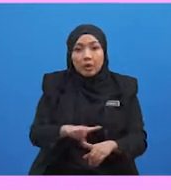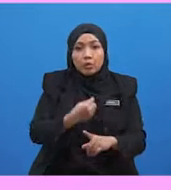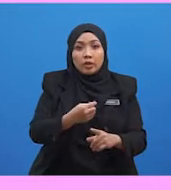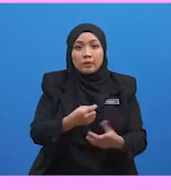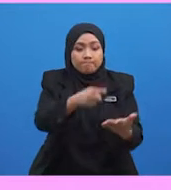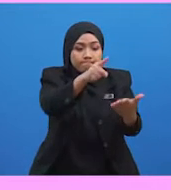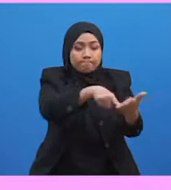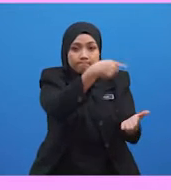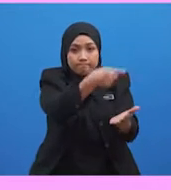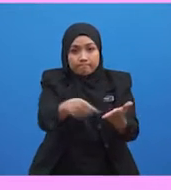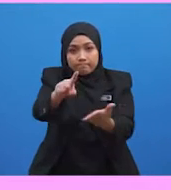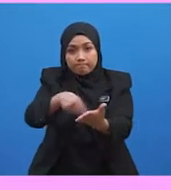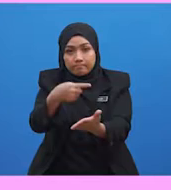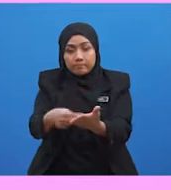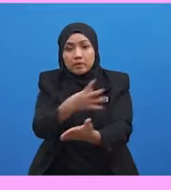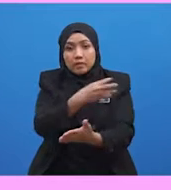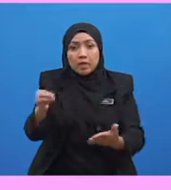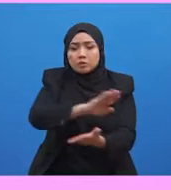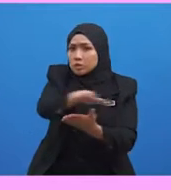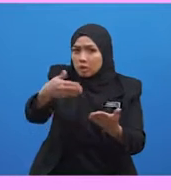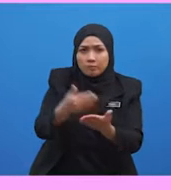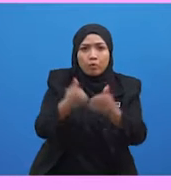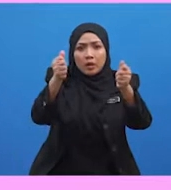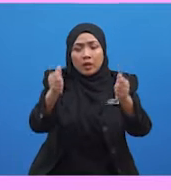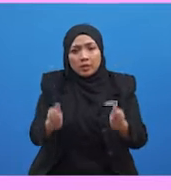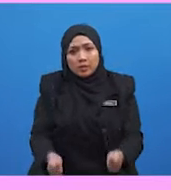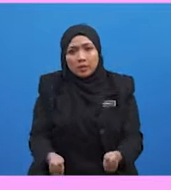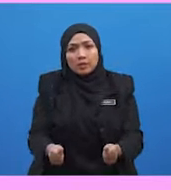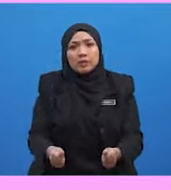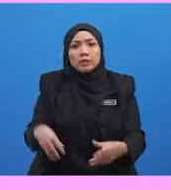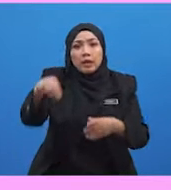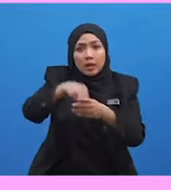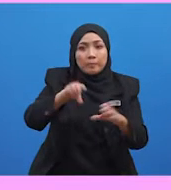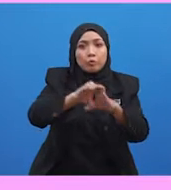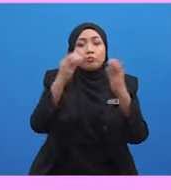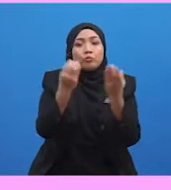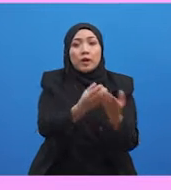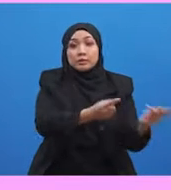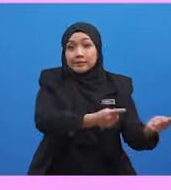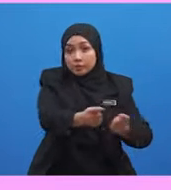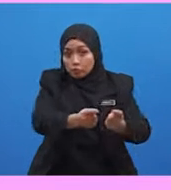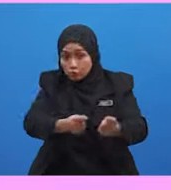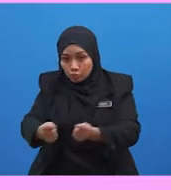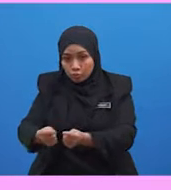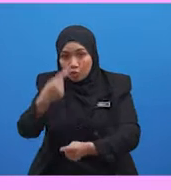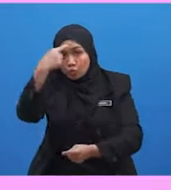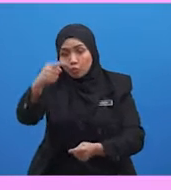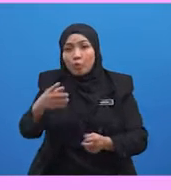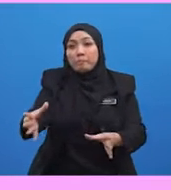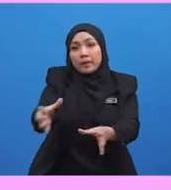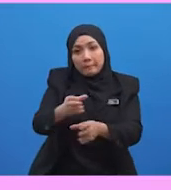dan pelibatan semua ahli dalam kumpulan berstruktur untuk